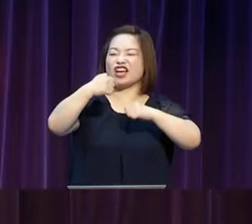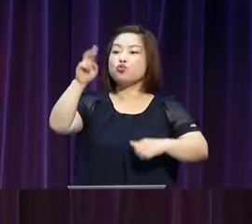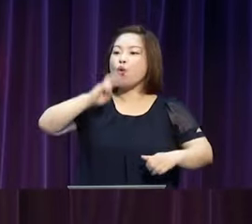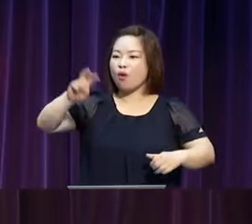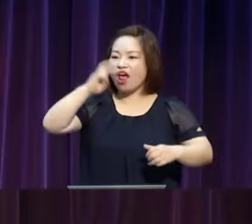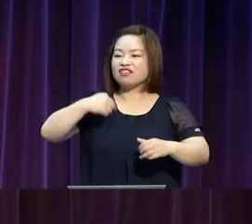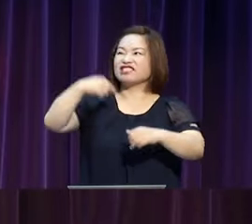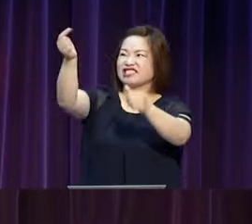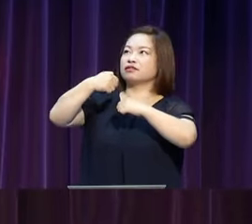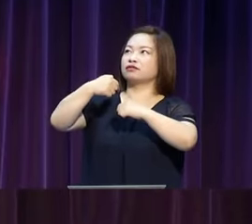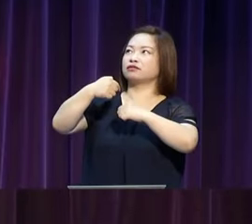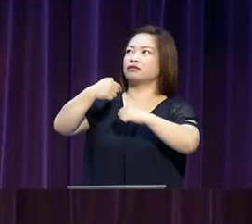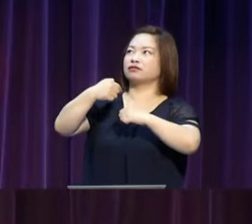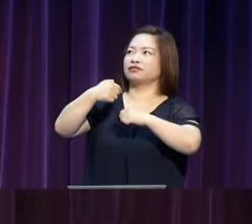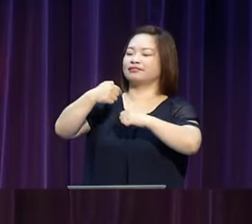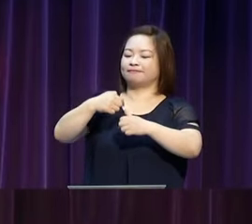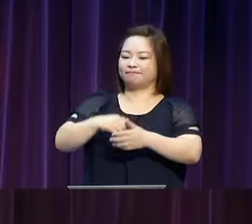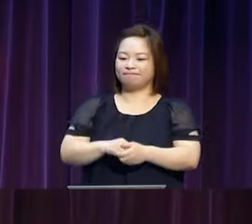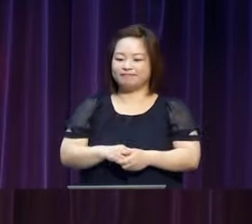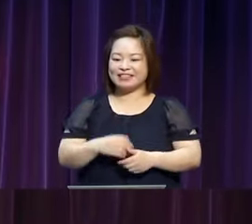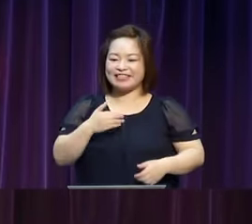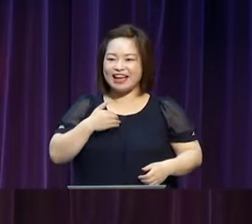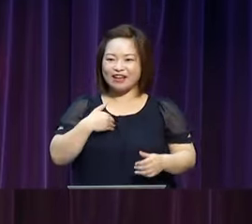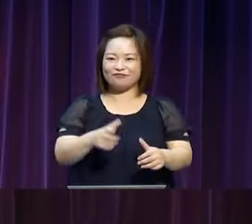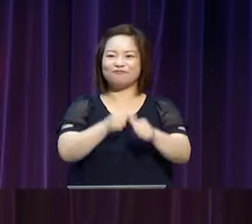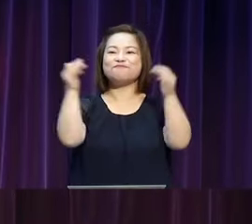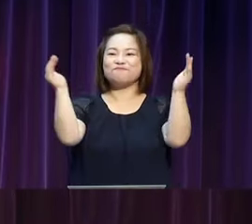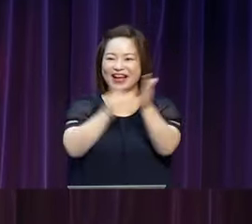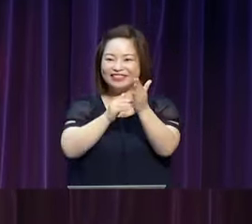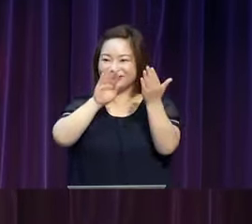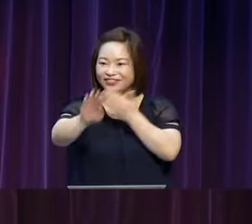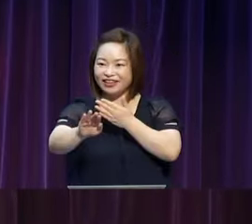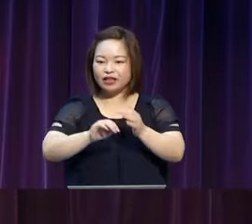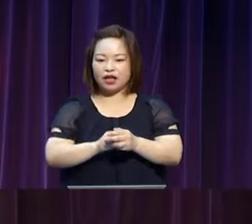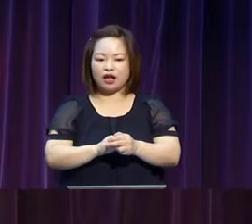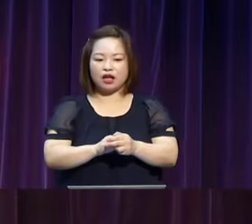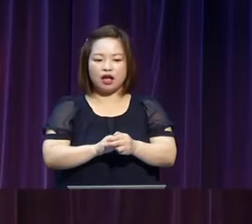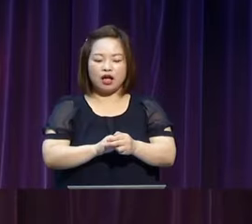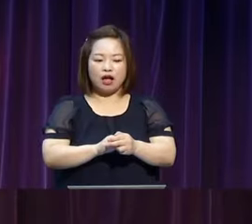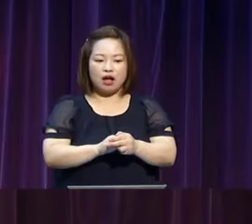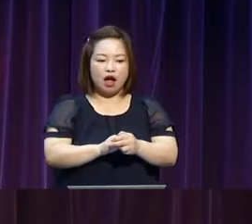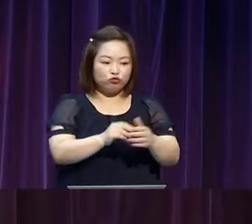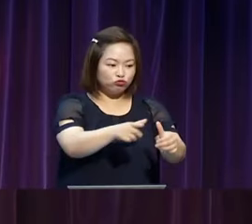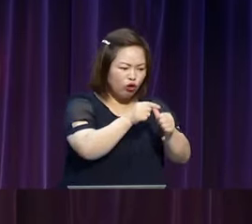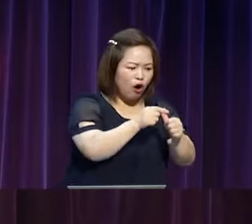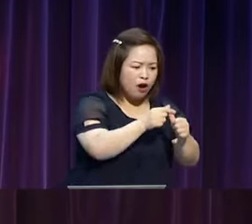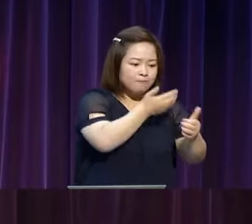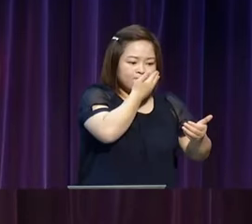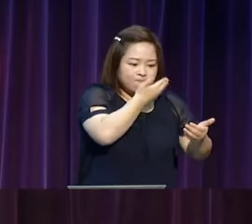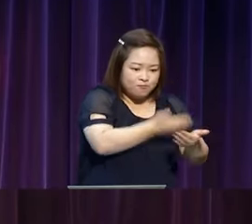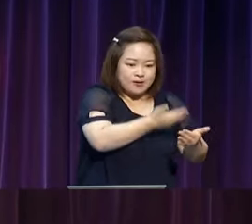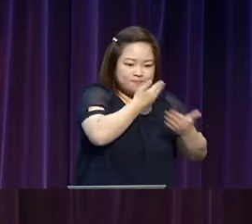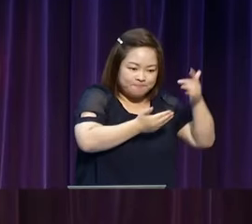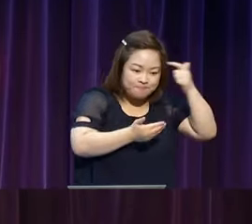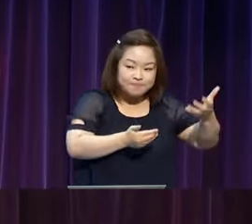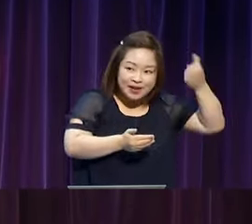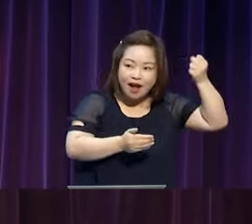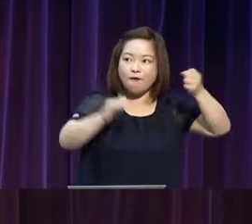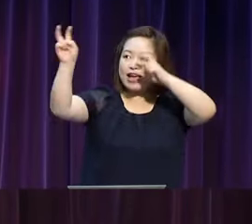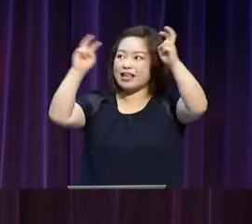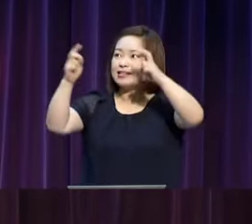노래를 시킨단 말이에요. 제가 구원받고 이게 얼마나 중요한지 알고 난 다음부터는요, 노래